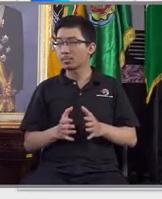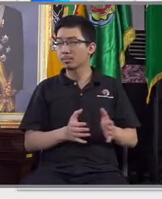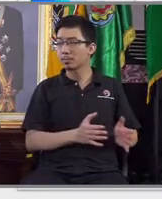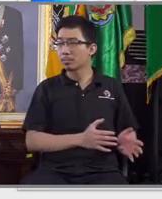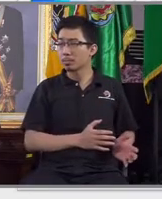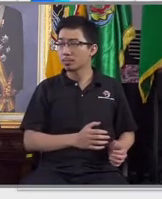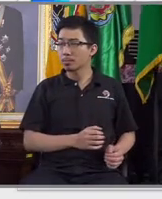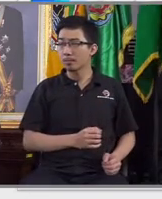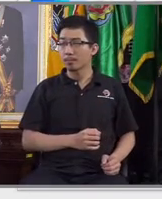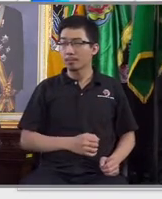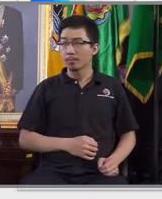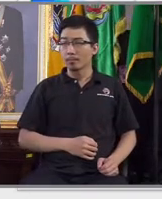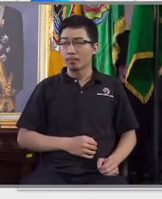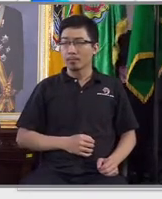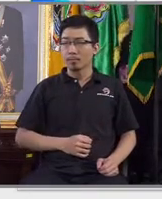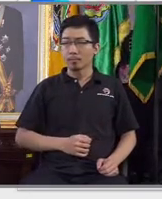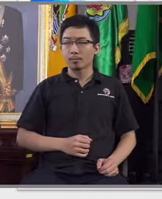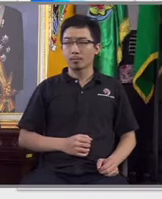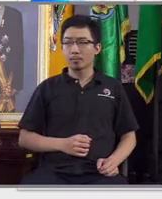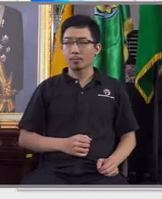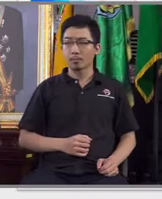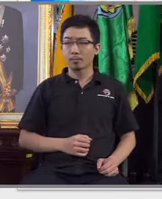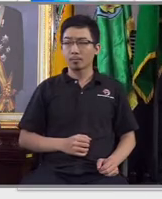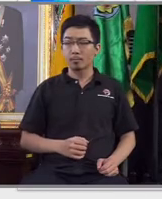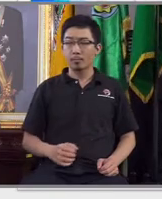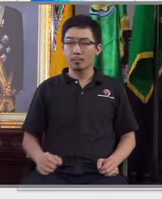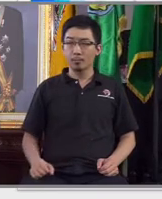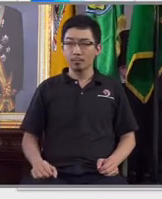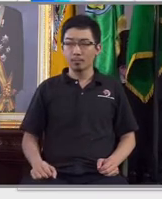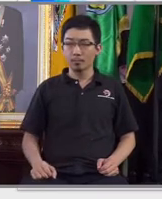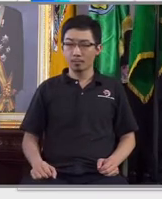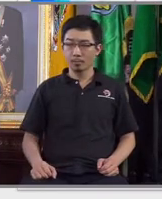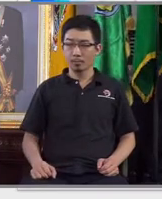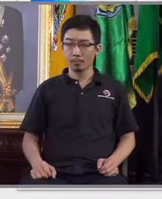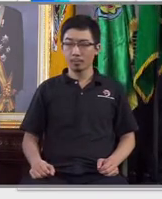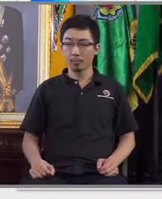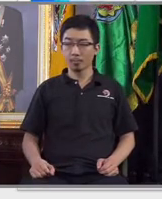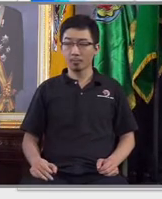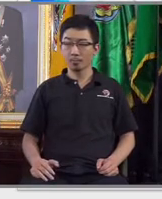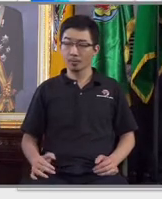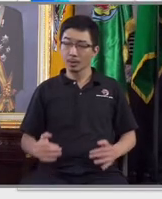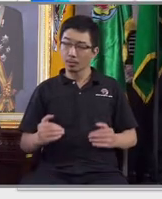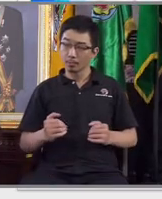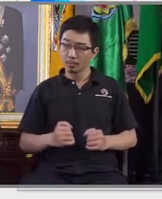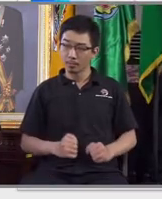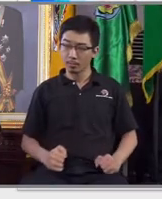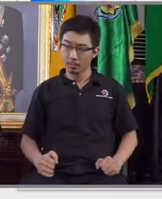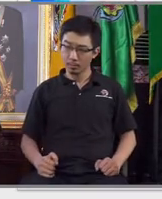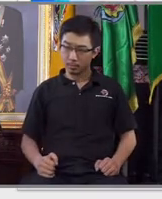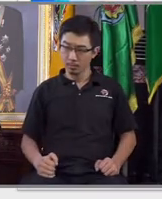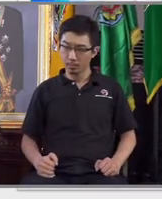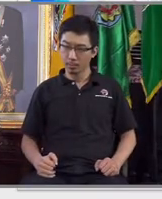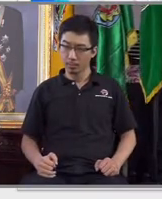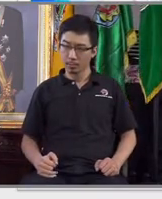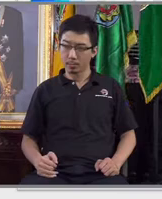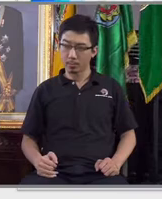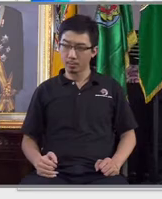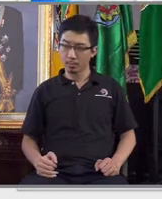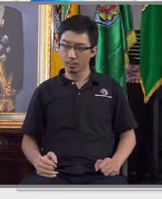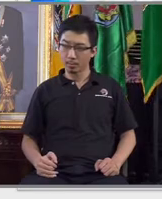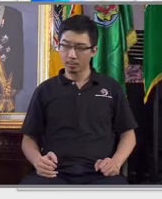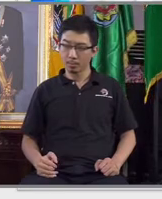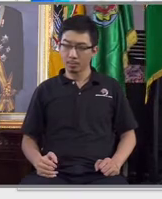di kawasan Tol Tangguh Laut Kabupaten Demak. Pembangunan TPA Kabupaten Demak di